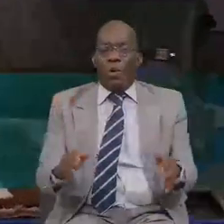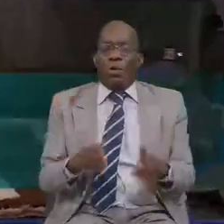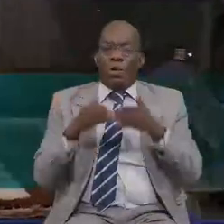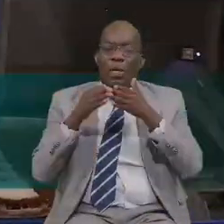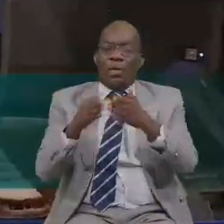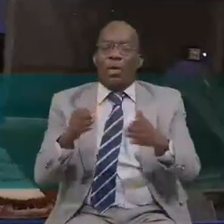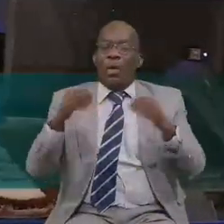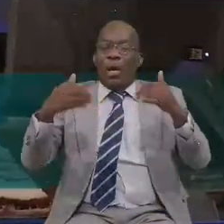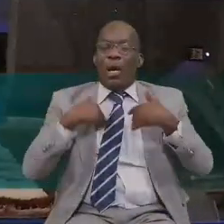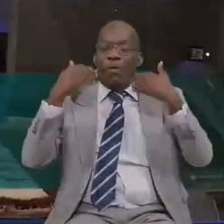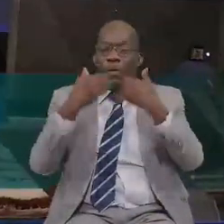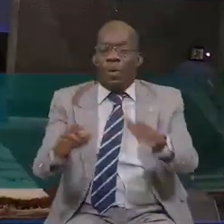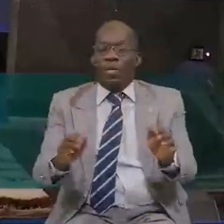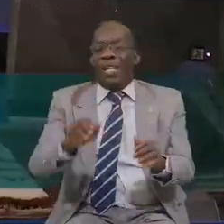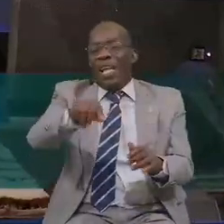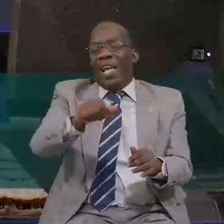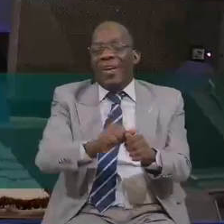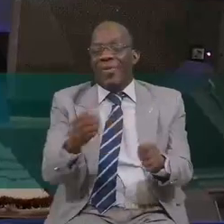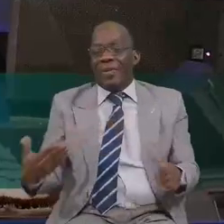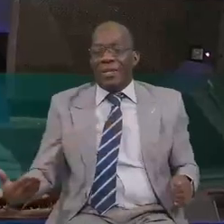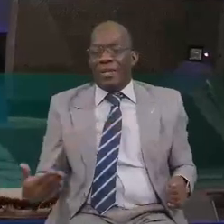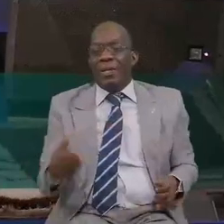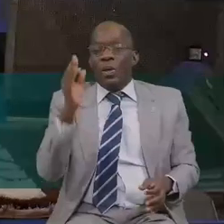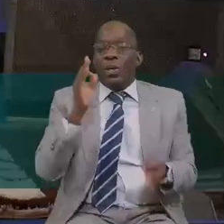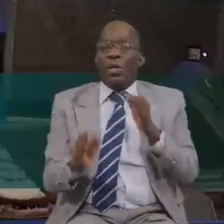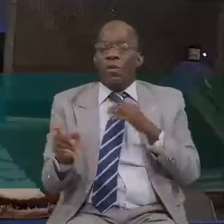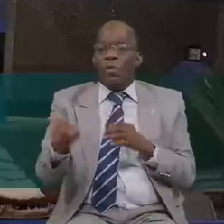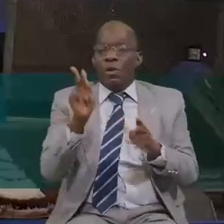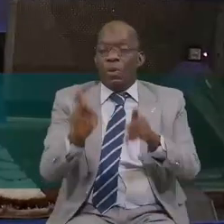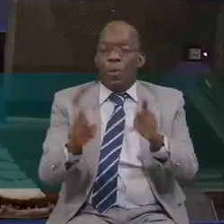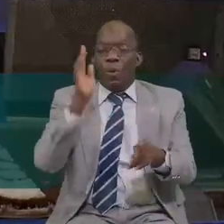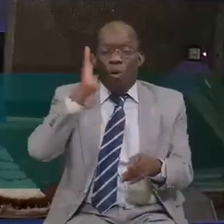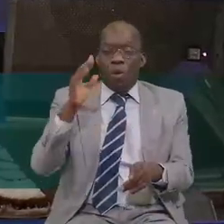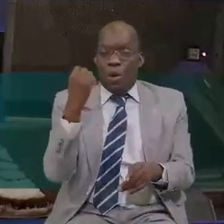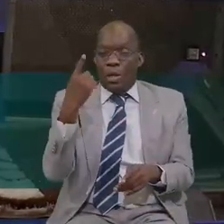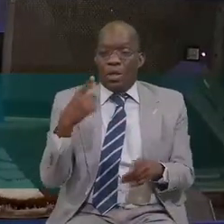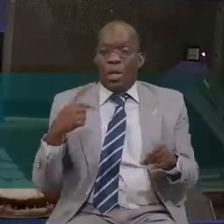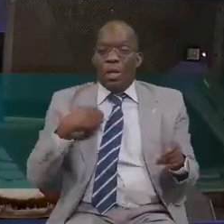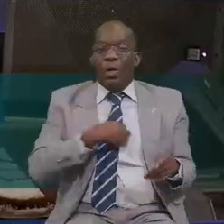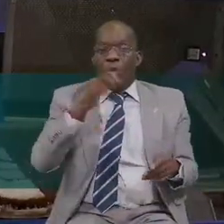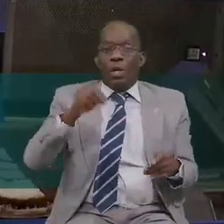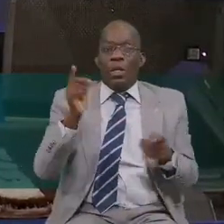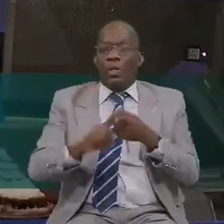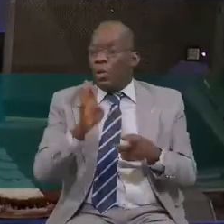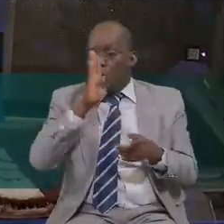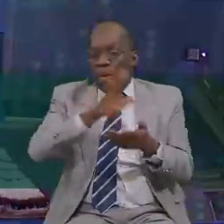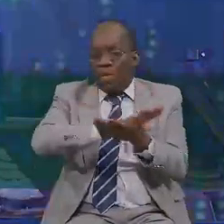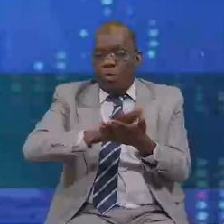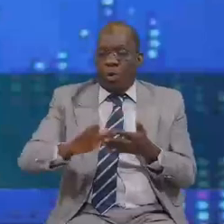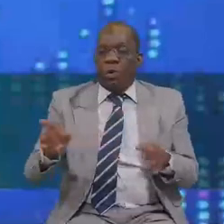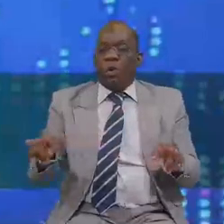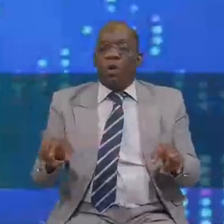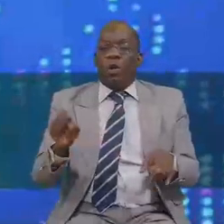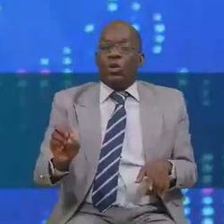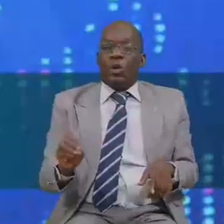Ils ont perdu tout. Si ces gens-là pouvaient comprendre que nous devons être purgés afin que